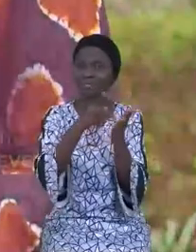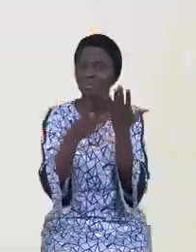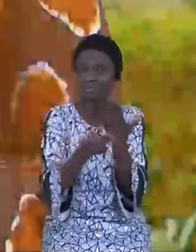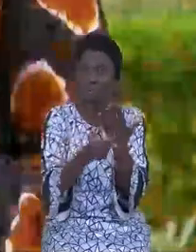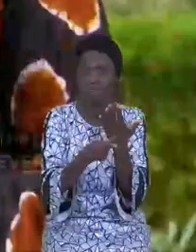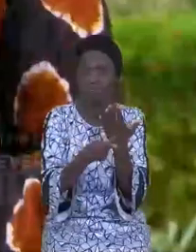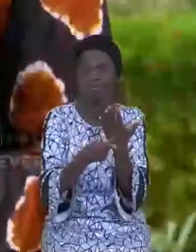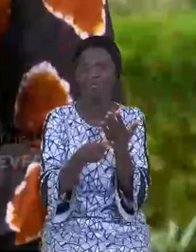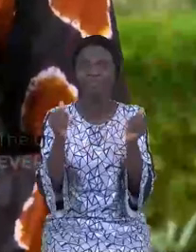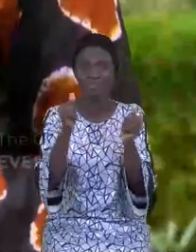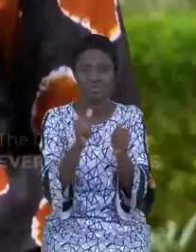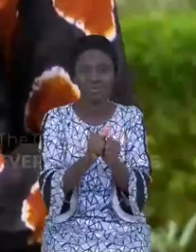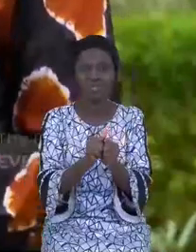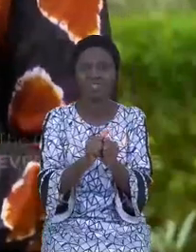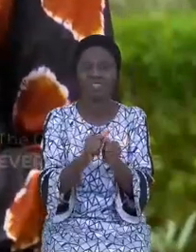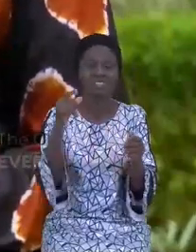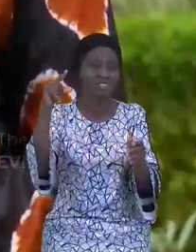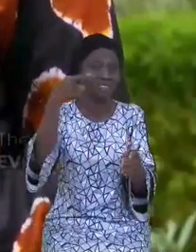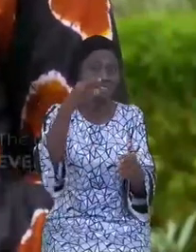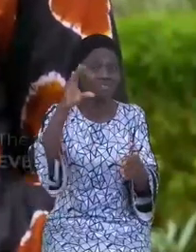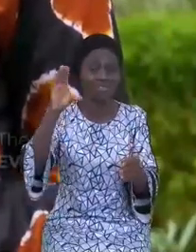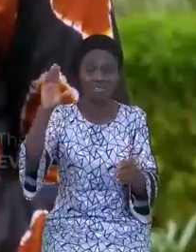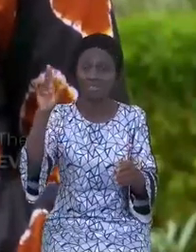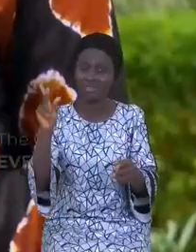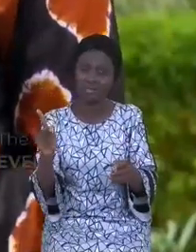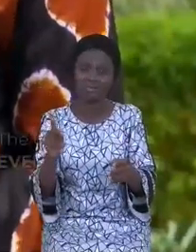avec Kumoyi. Ma prière pour le pasteur Kumoyi,